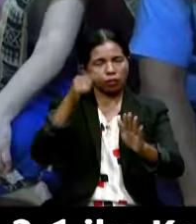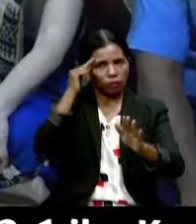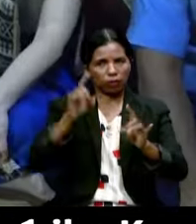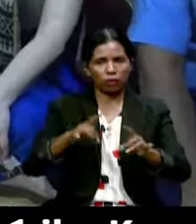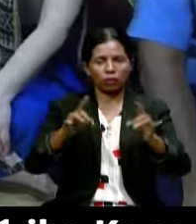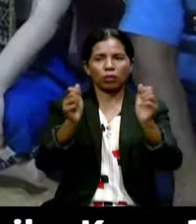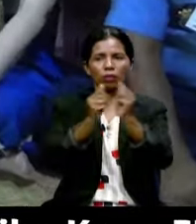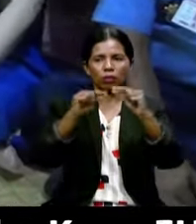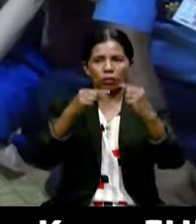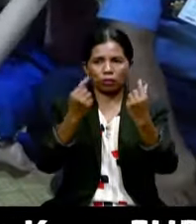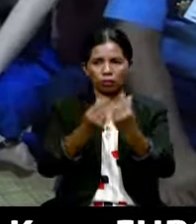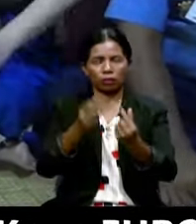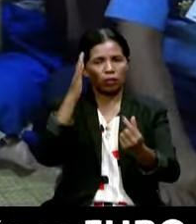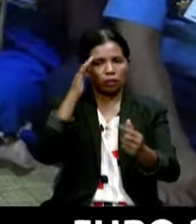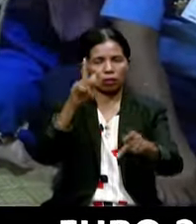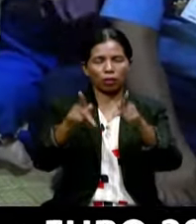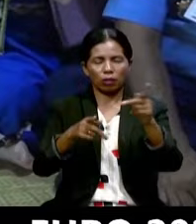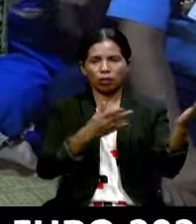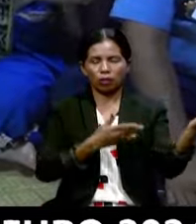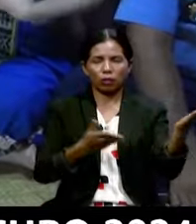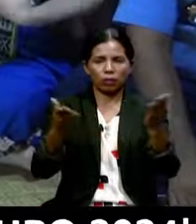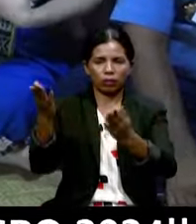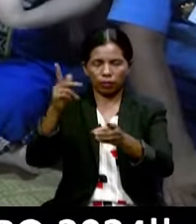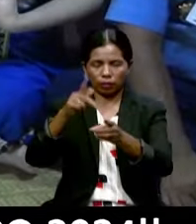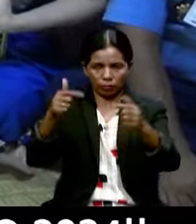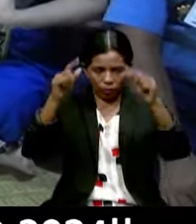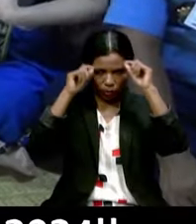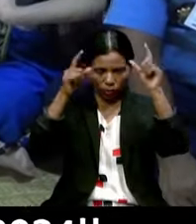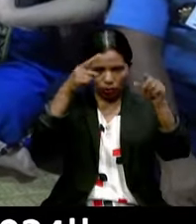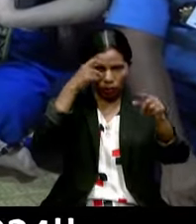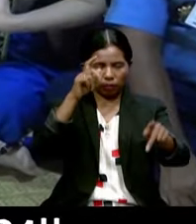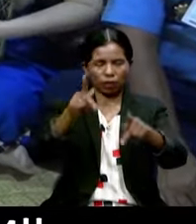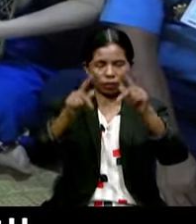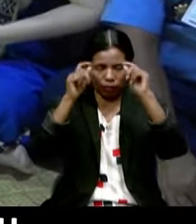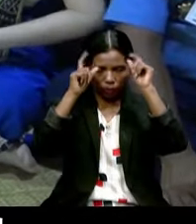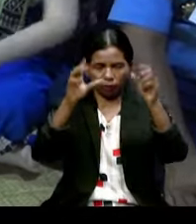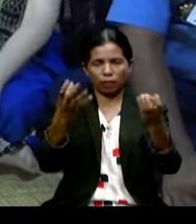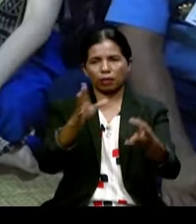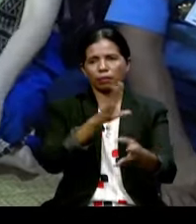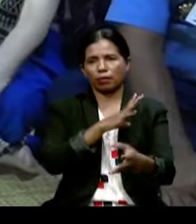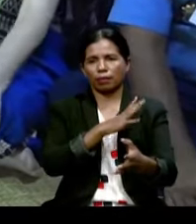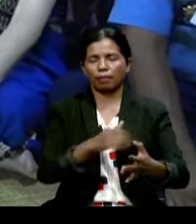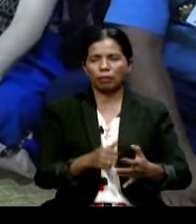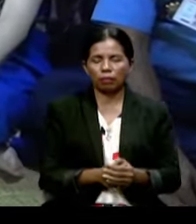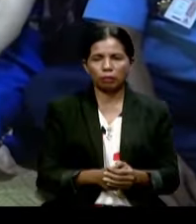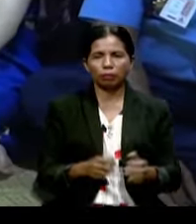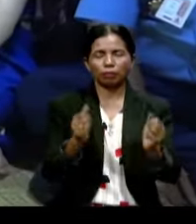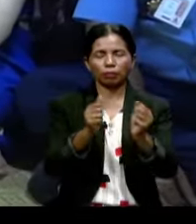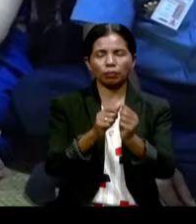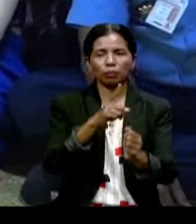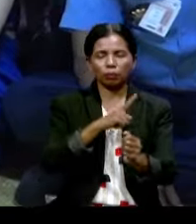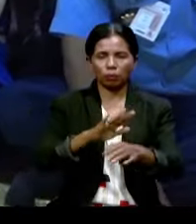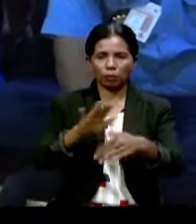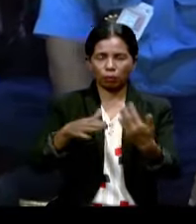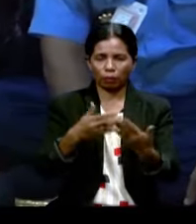honi ekipa atu hanoin povo holidada kadoras mai Timor Leste tama Timoroan Barat mak hein hela pangarang toma